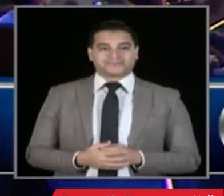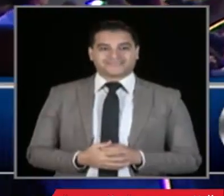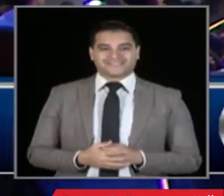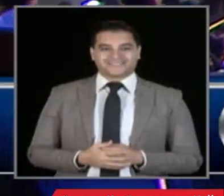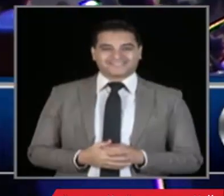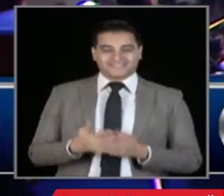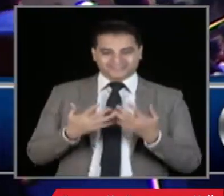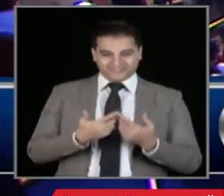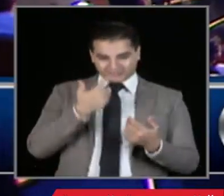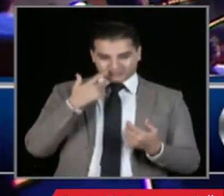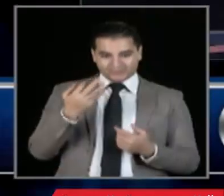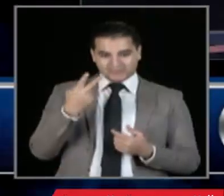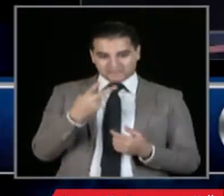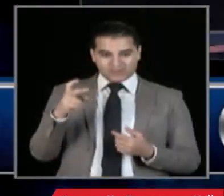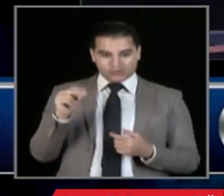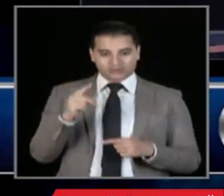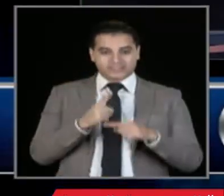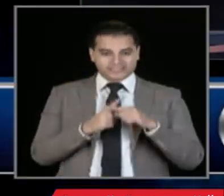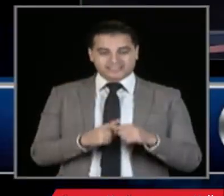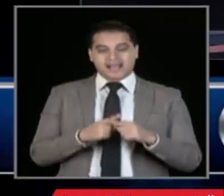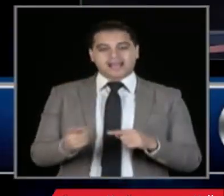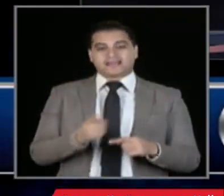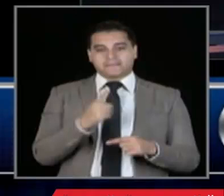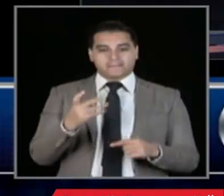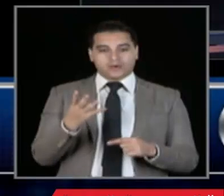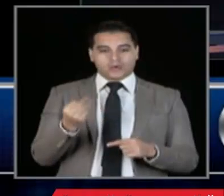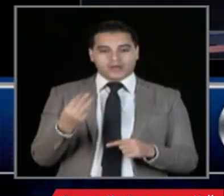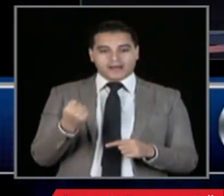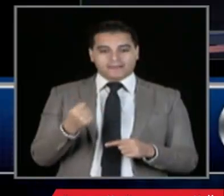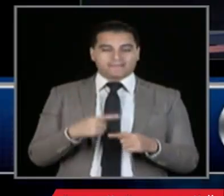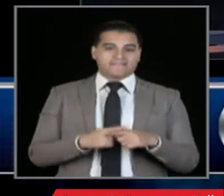حل المسألة الآتية: 220 زائد